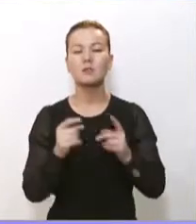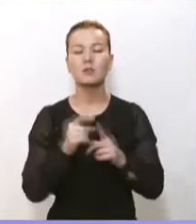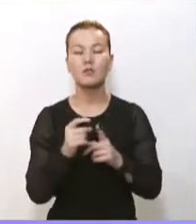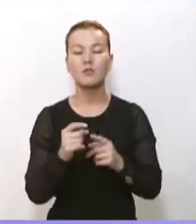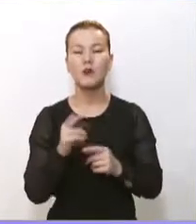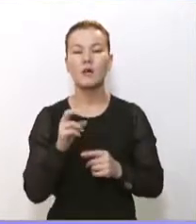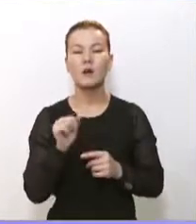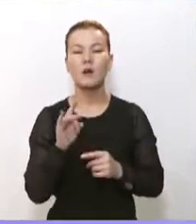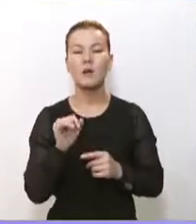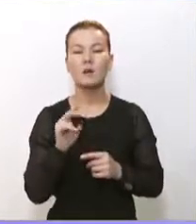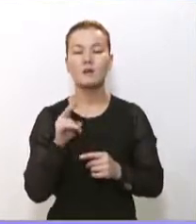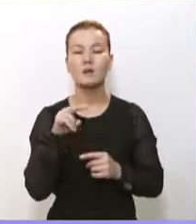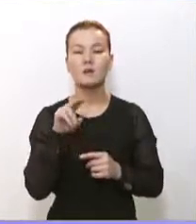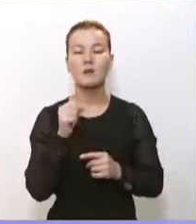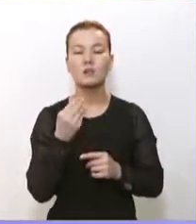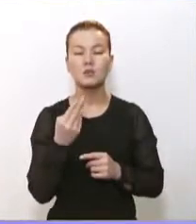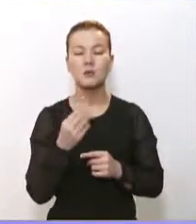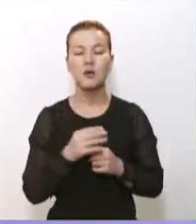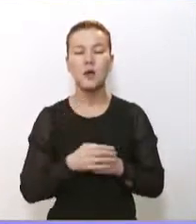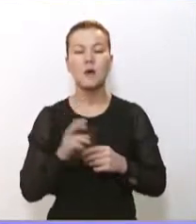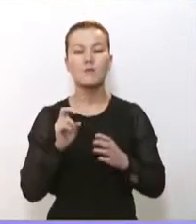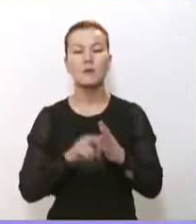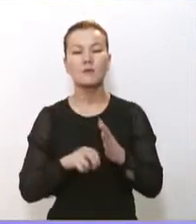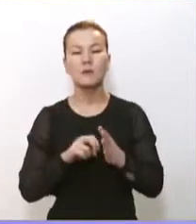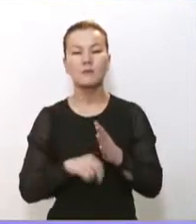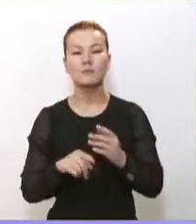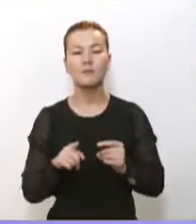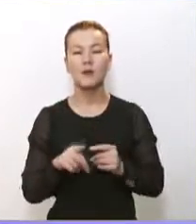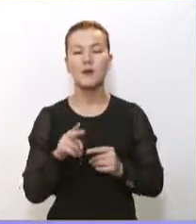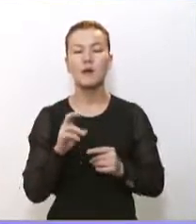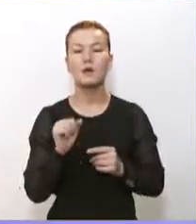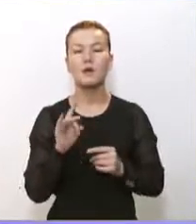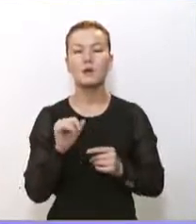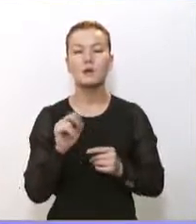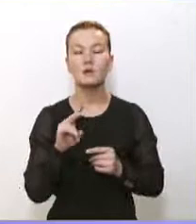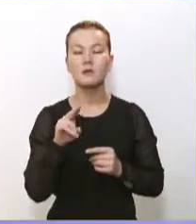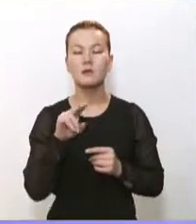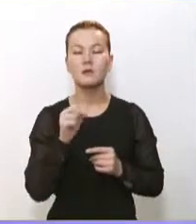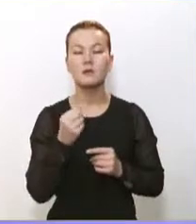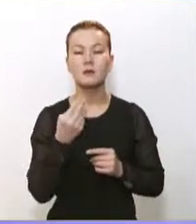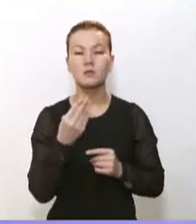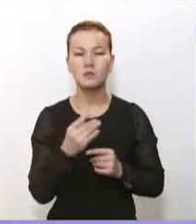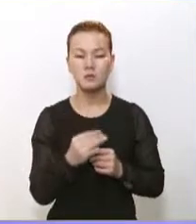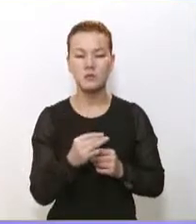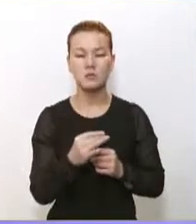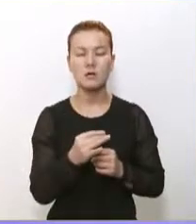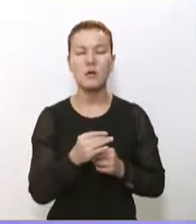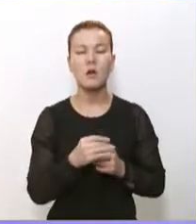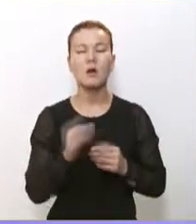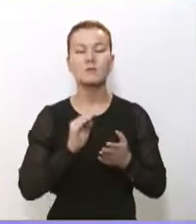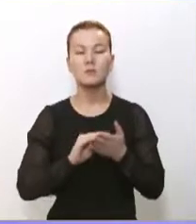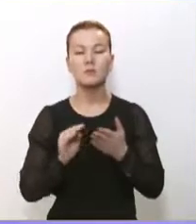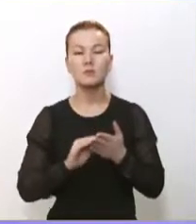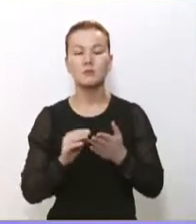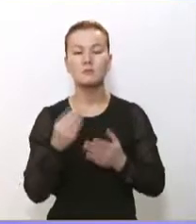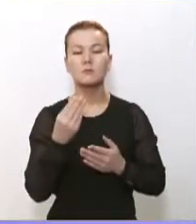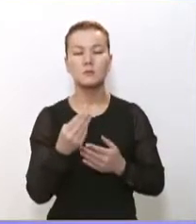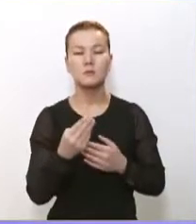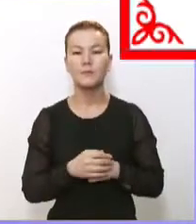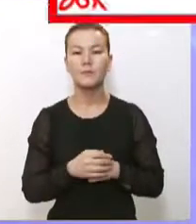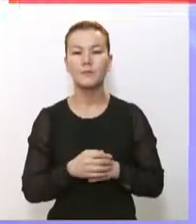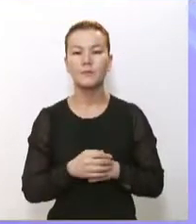слово «карандаш». Проверим. «Карандаши». Пишем букву «ш».